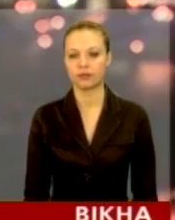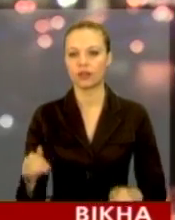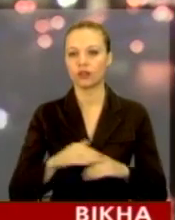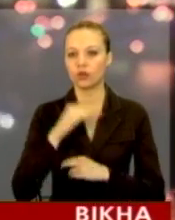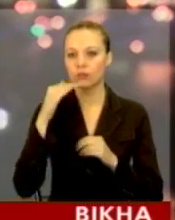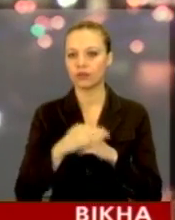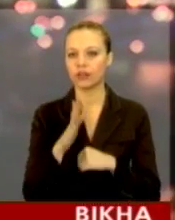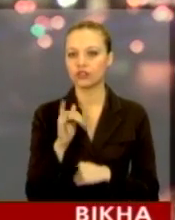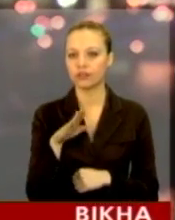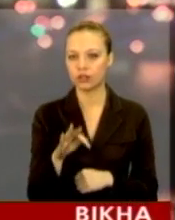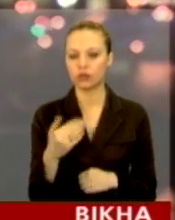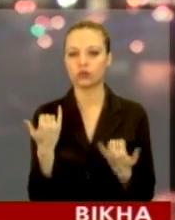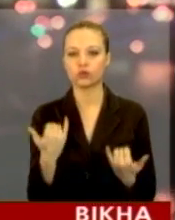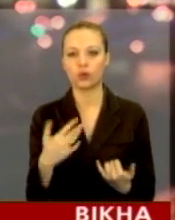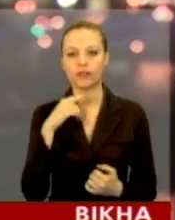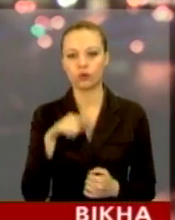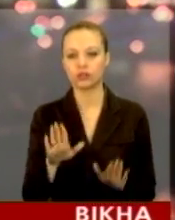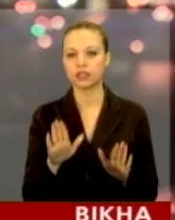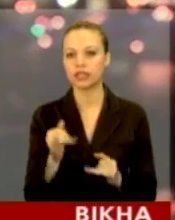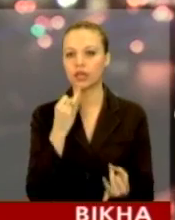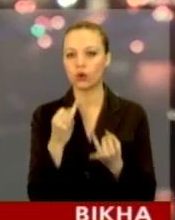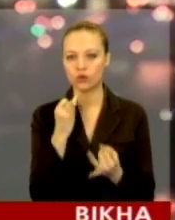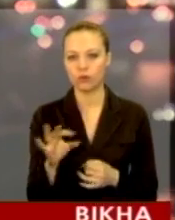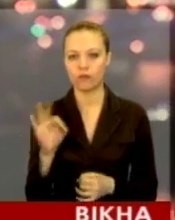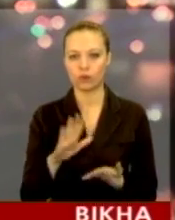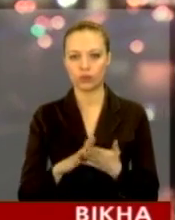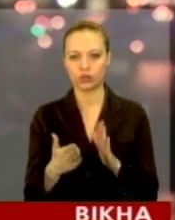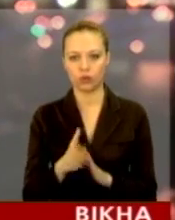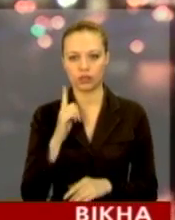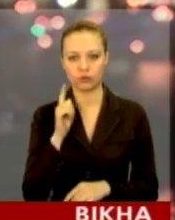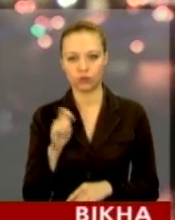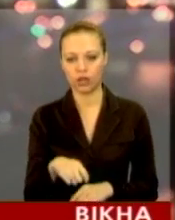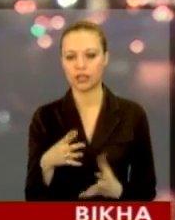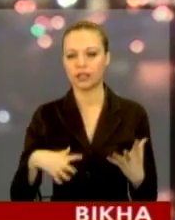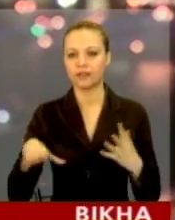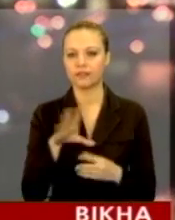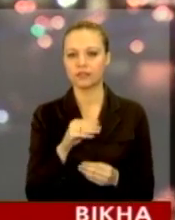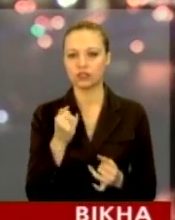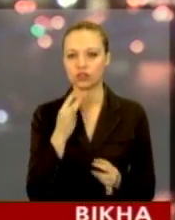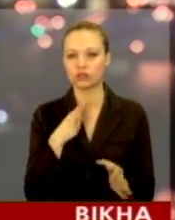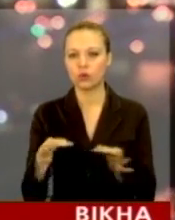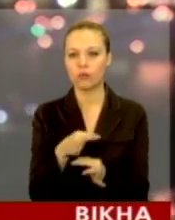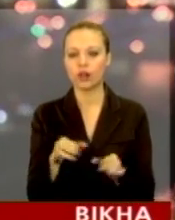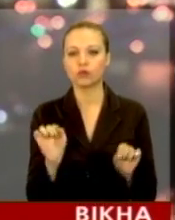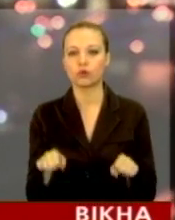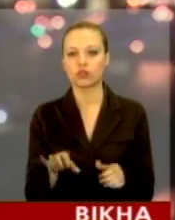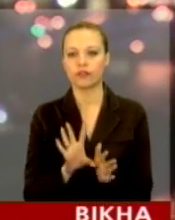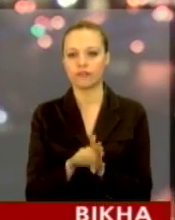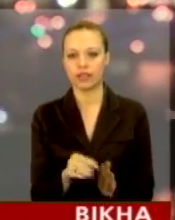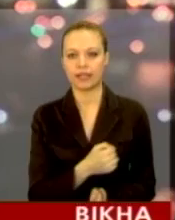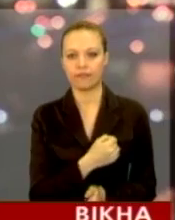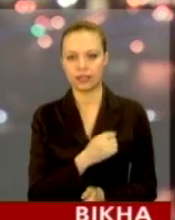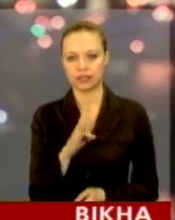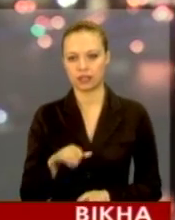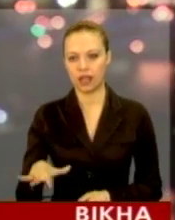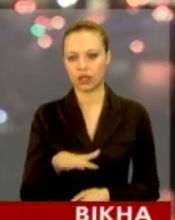Добрий вечір, Віто. Сьогодні в Росії тільки й розмов про ситуацію в Україні. Всі обговорюють ймовірне ведення військ на